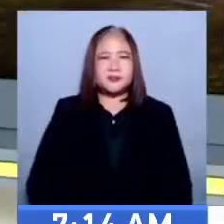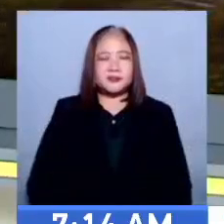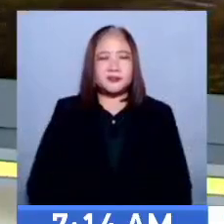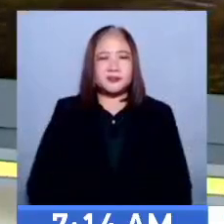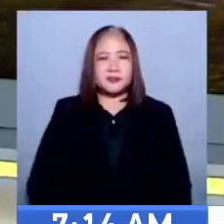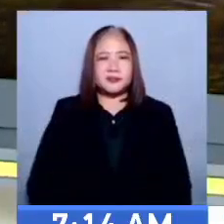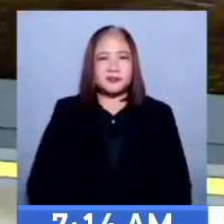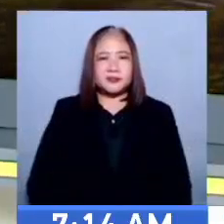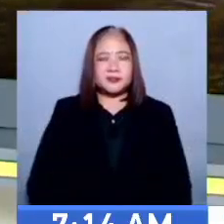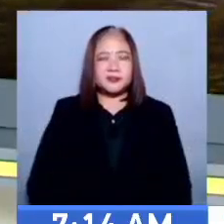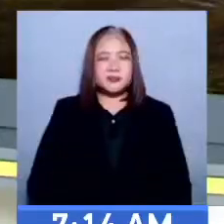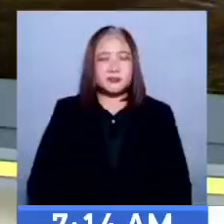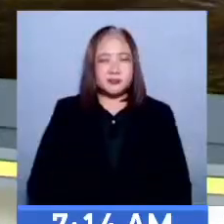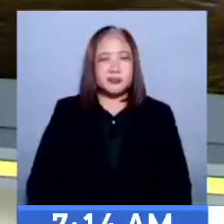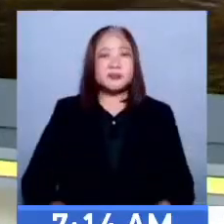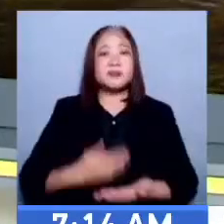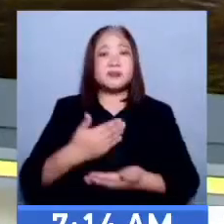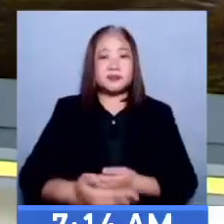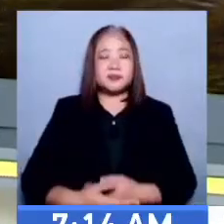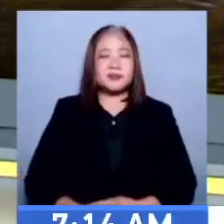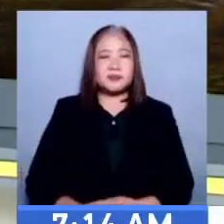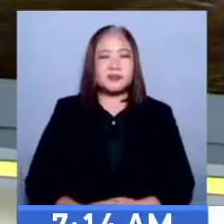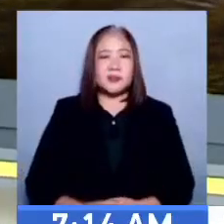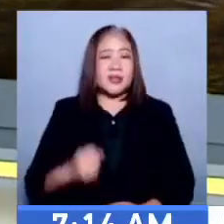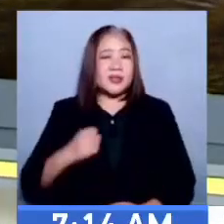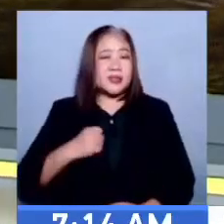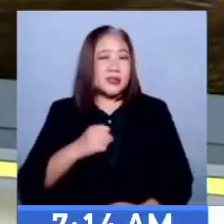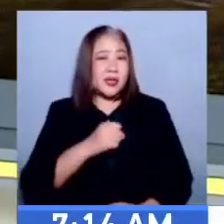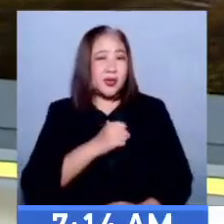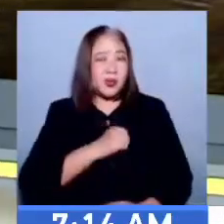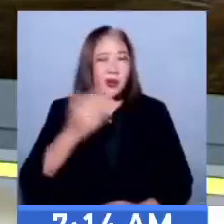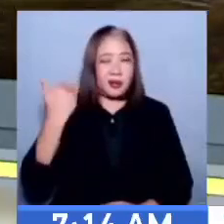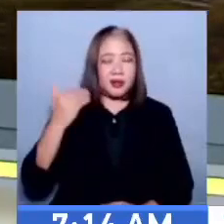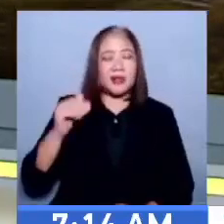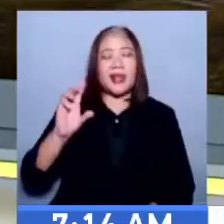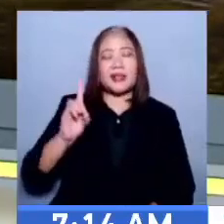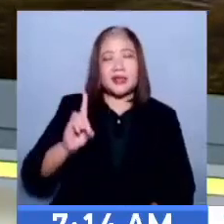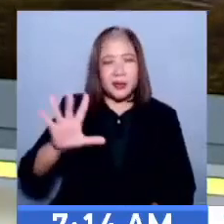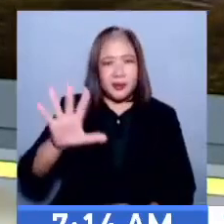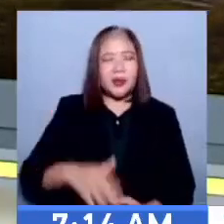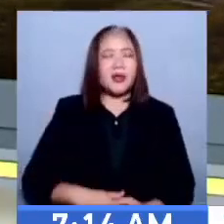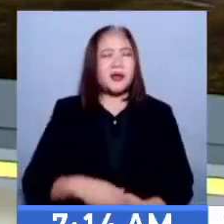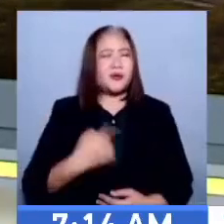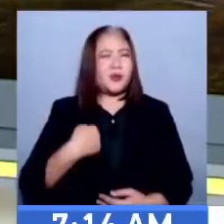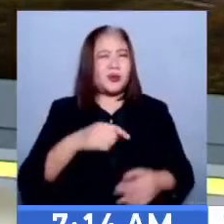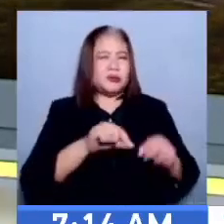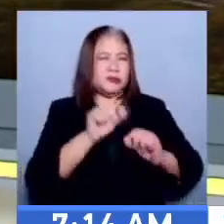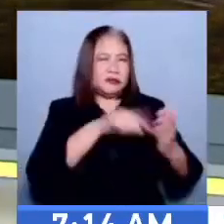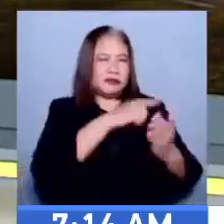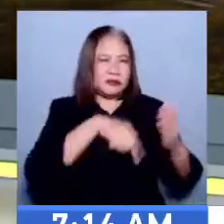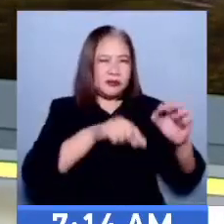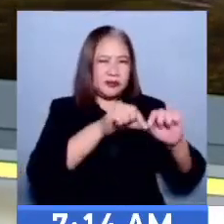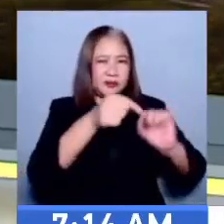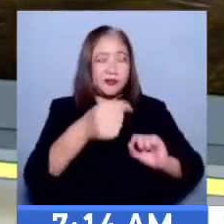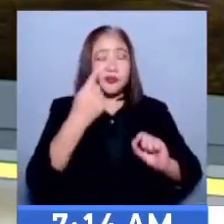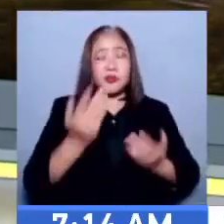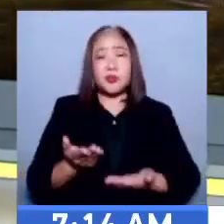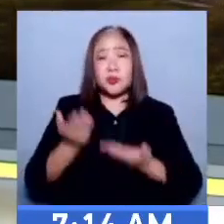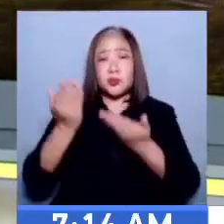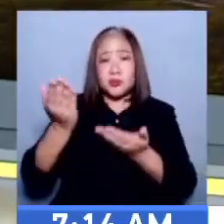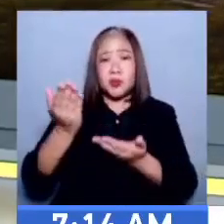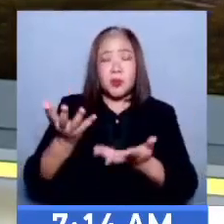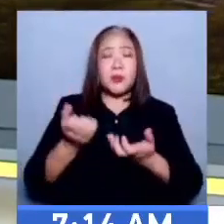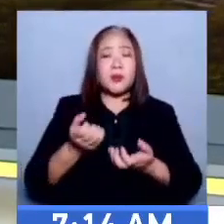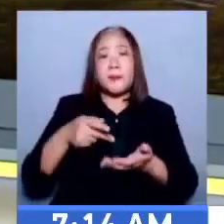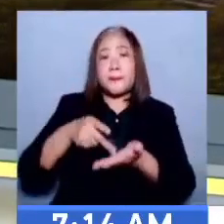Inapela ni dating Senador Laila De Lima ang pagbasura ng Muntinlupa RTC Branch 236 sa petisyon niyang makapagpiyansa sa natitira niyang